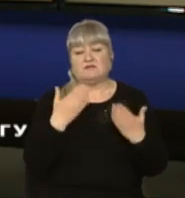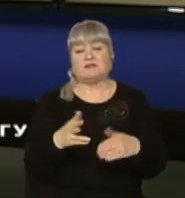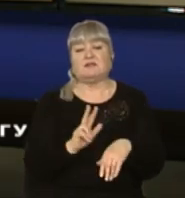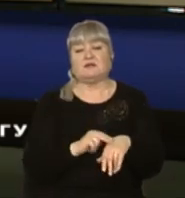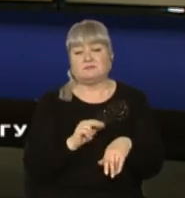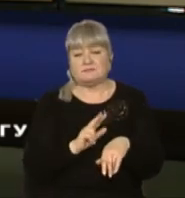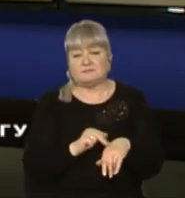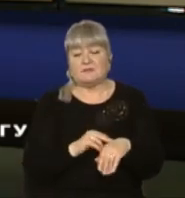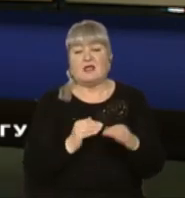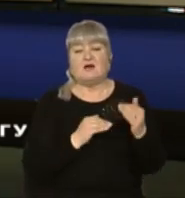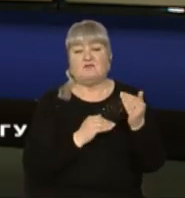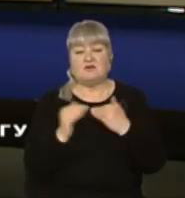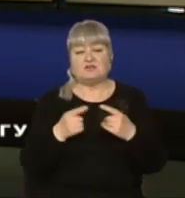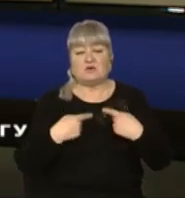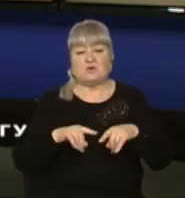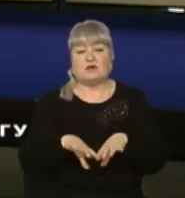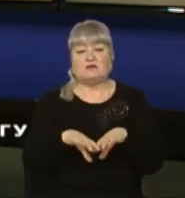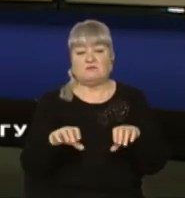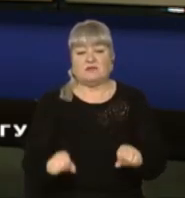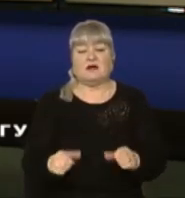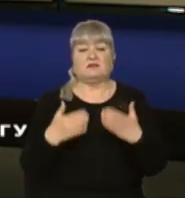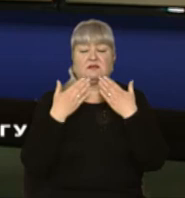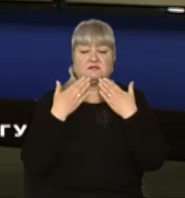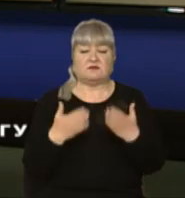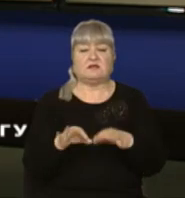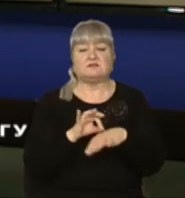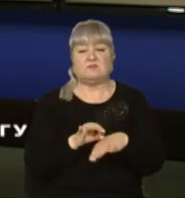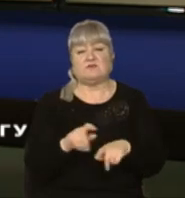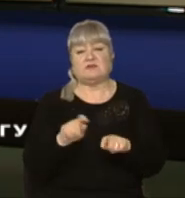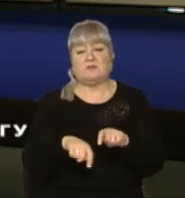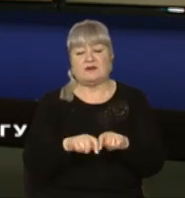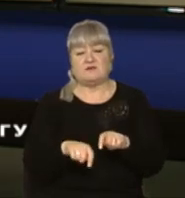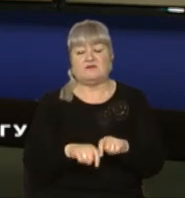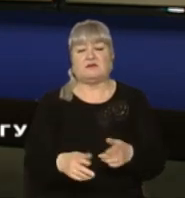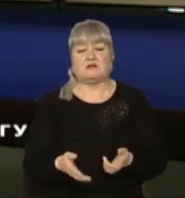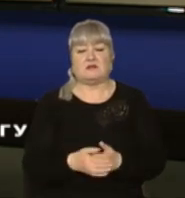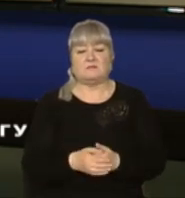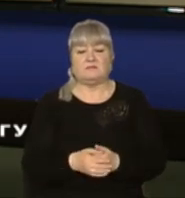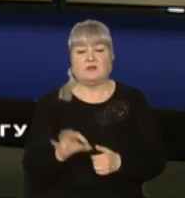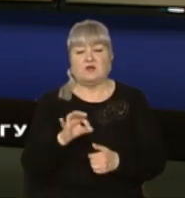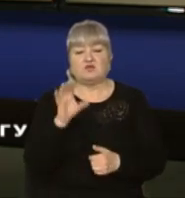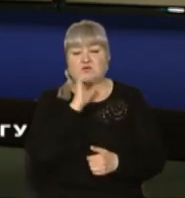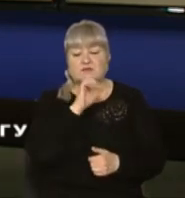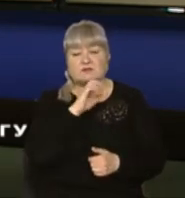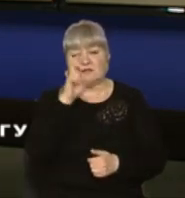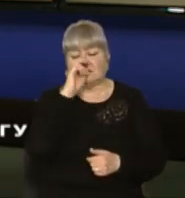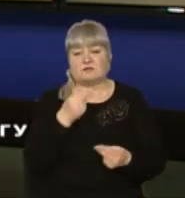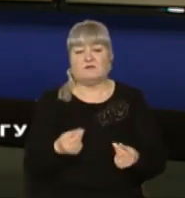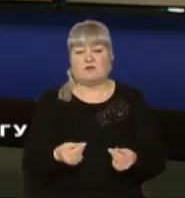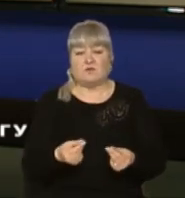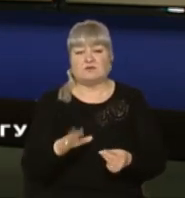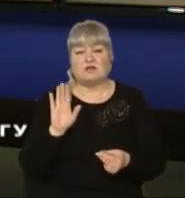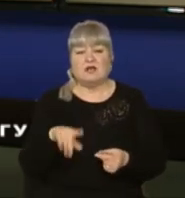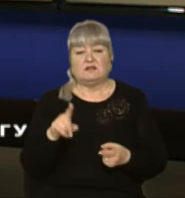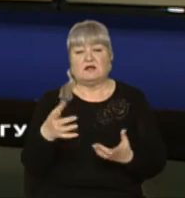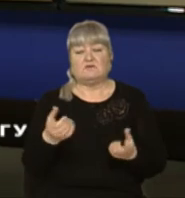правоохоронних органів, до вищих органів влади, звертатись, проводити перевірки, проводити аудити щодо розкрадання державних коштів. Нехай вони